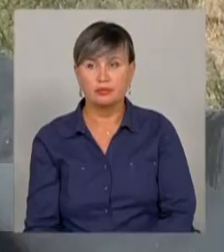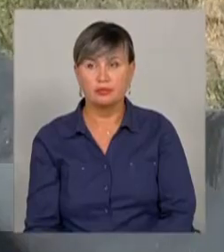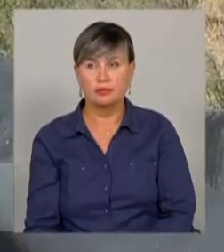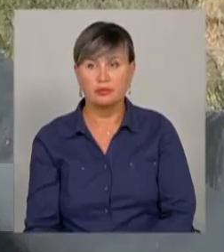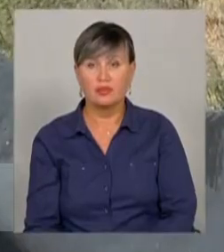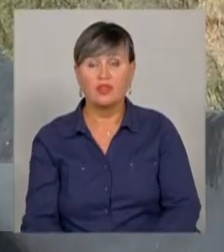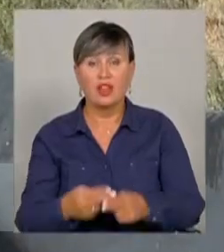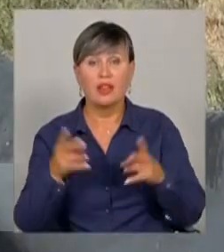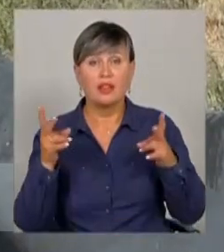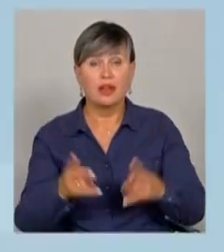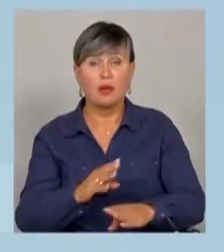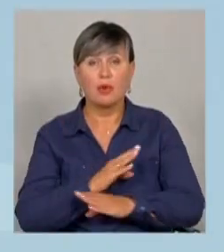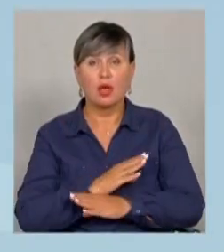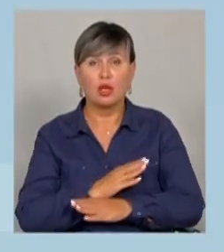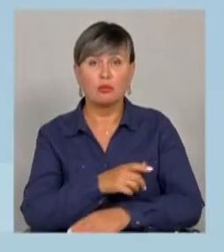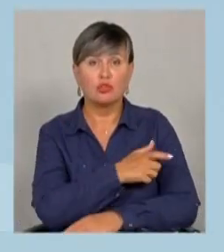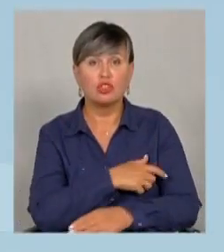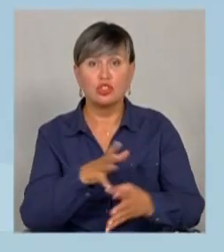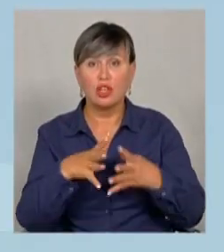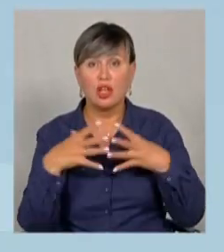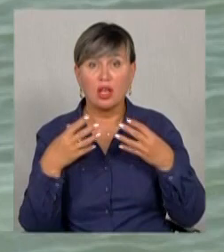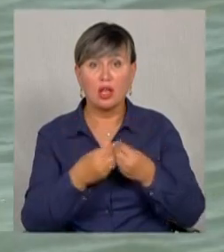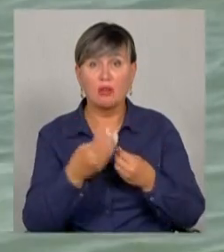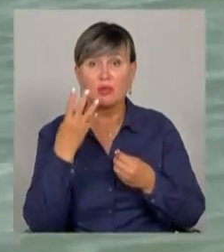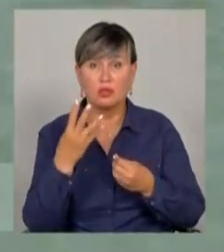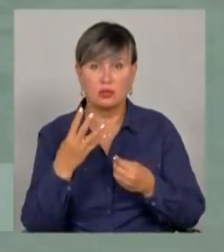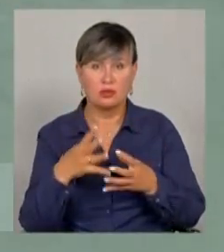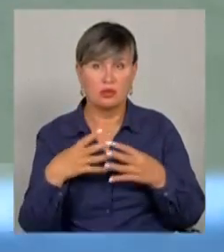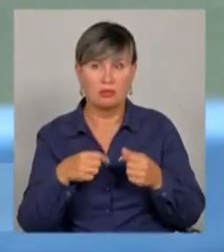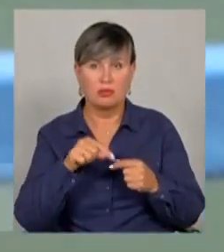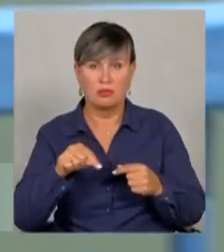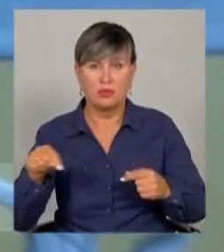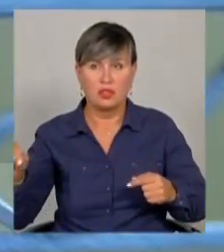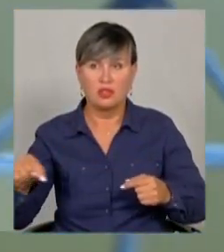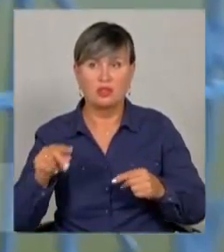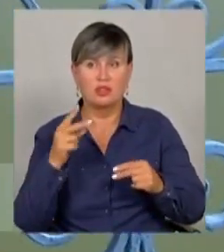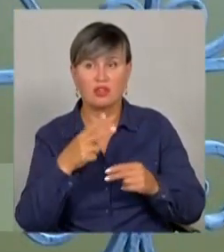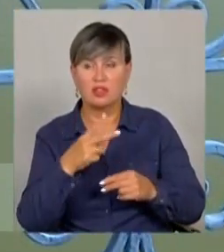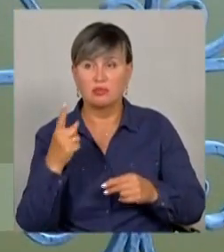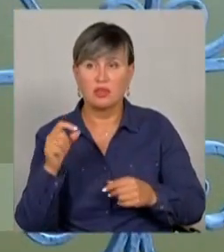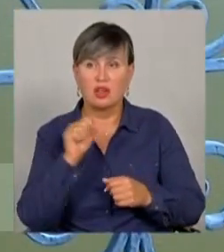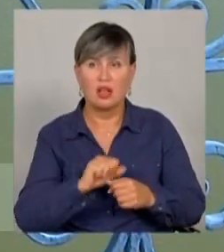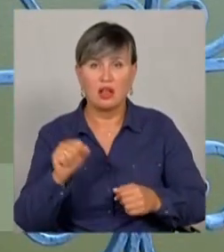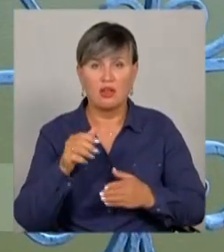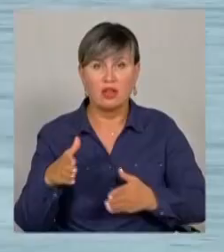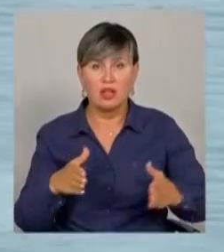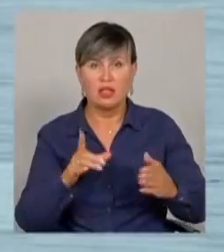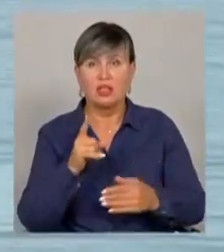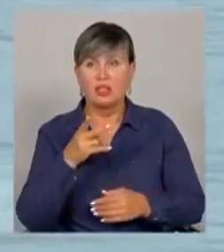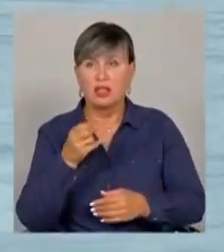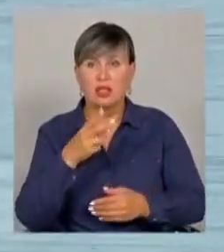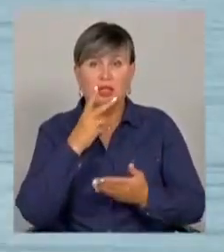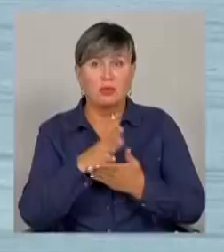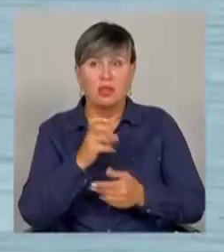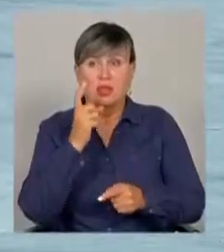В той трагедии погибли члены 4 семей из одной династии. Несчастный случай произошел вечером 21 августа в реке Сырдарья. Несмотря